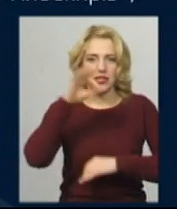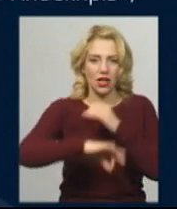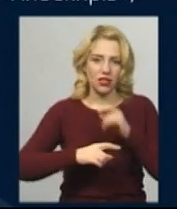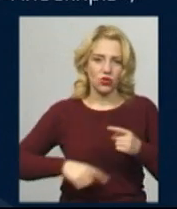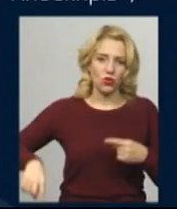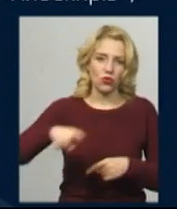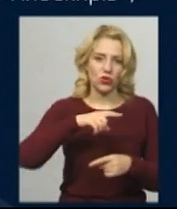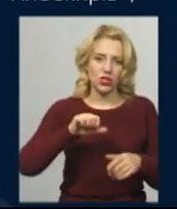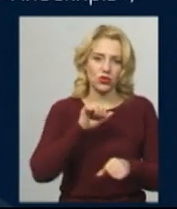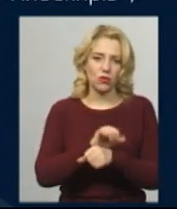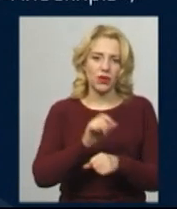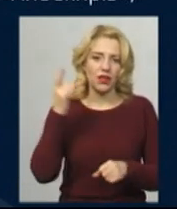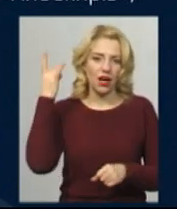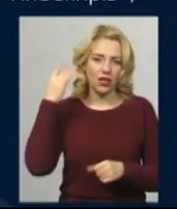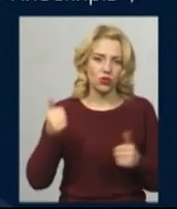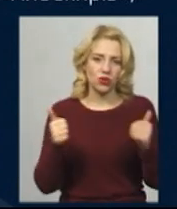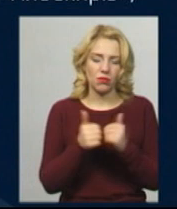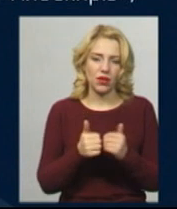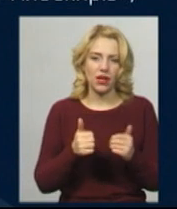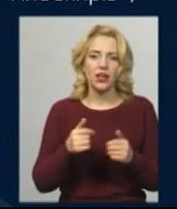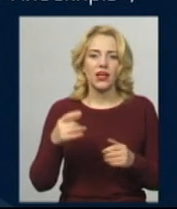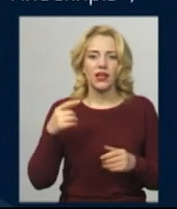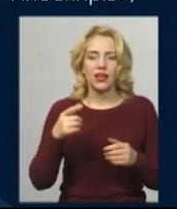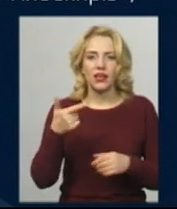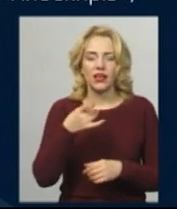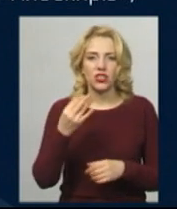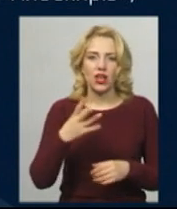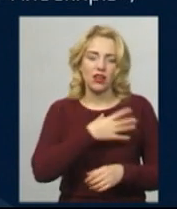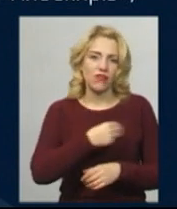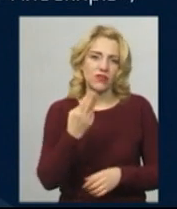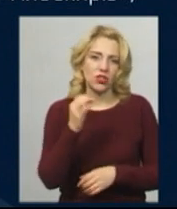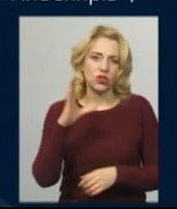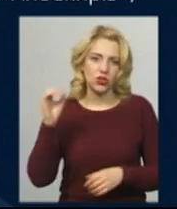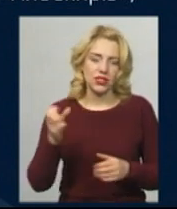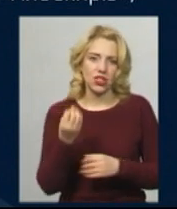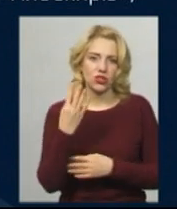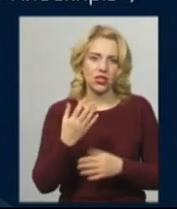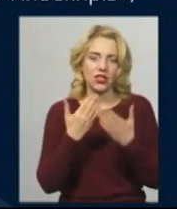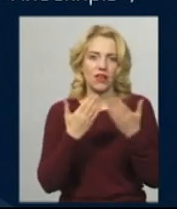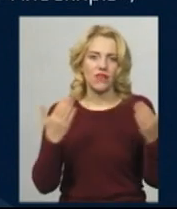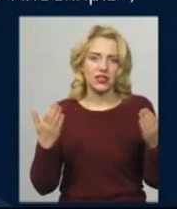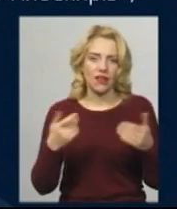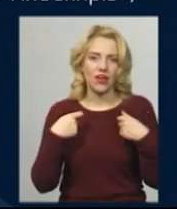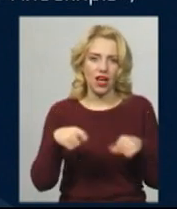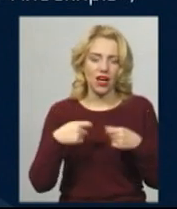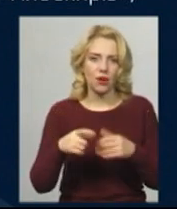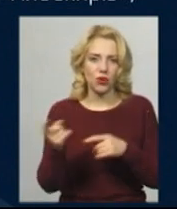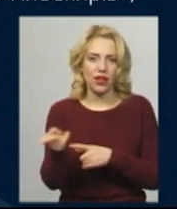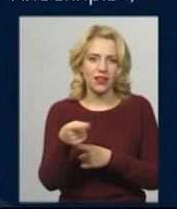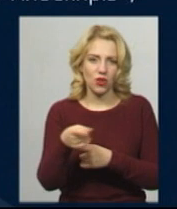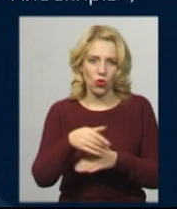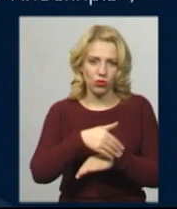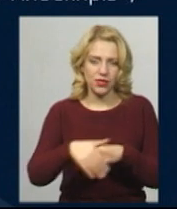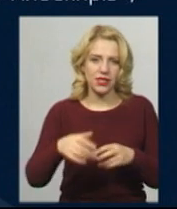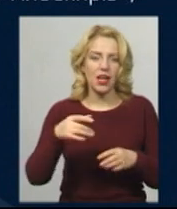Західноокружна, зупинка Катіон у напрямку Гричан, вулиця Львівське шосе 14, виставка ярмарок, вулиця Тернопільська, зупинка